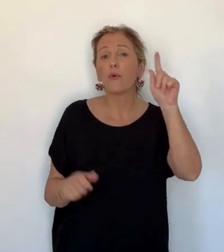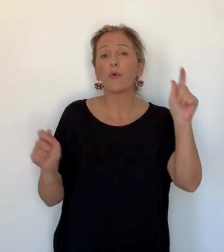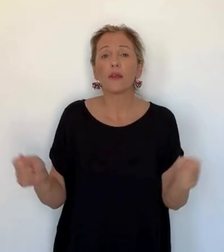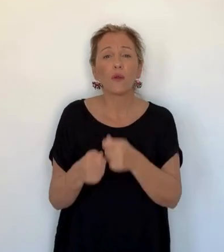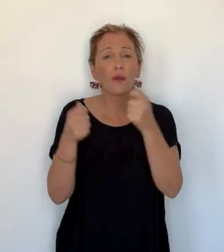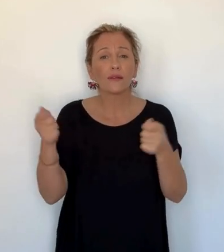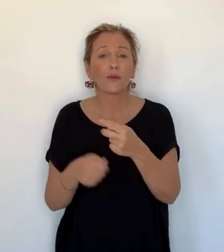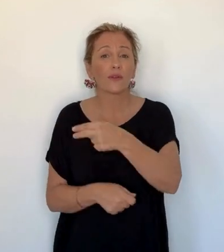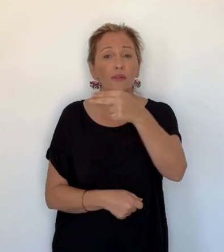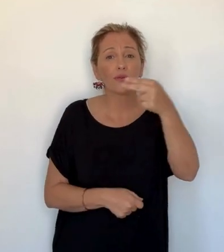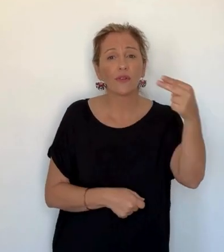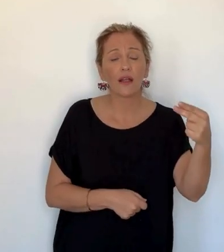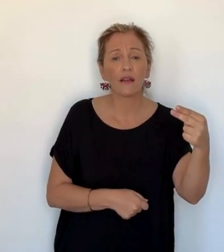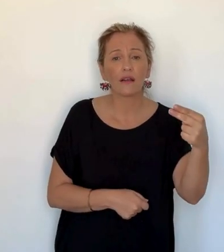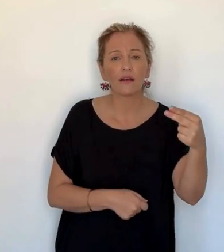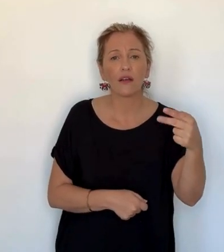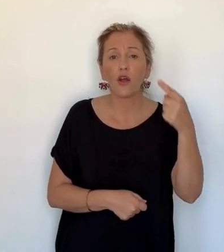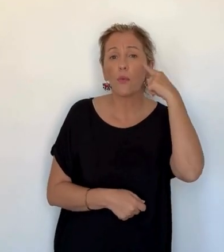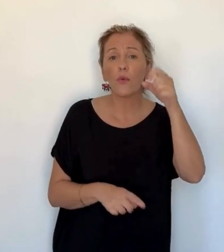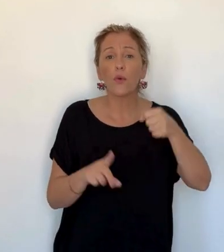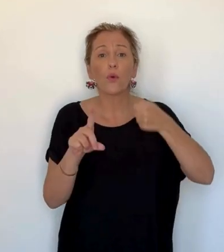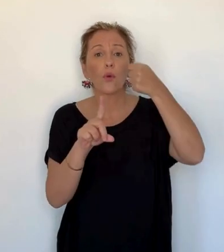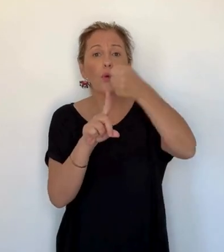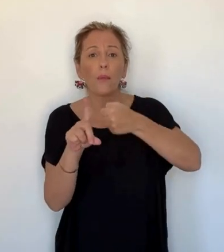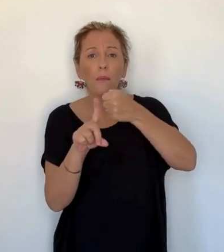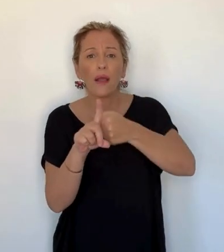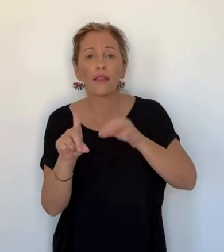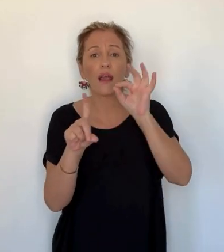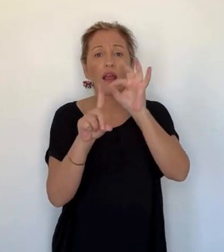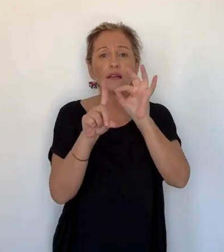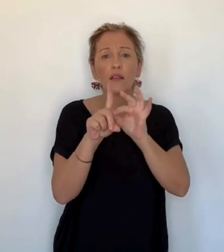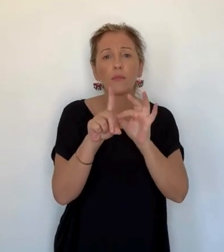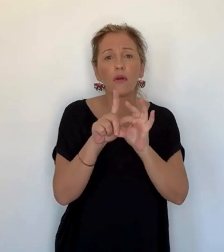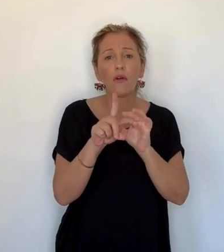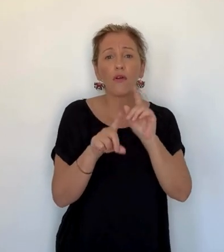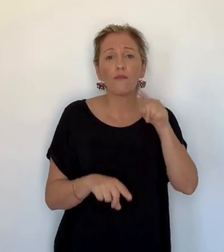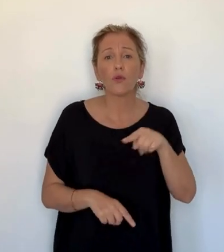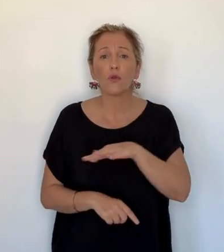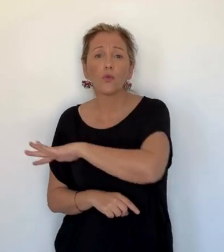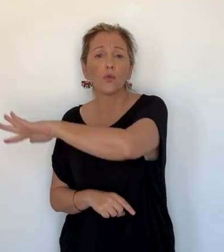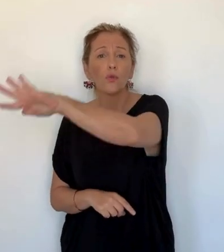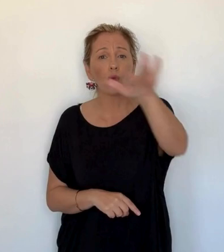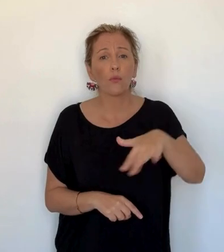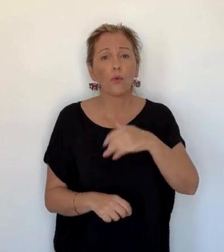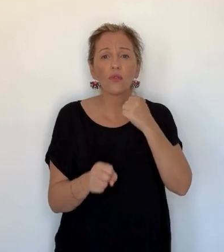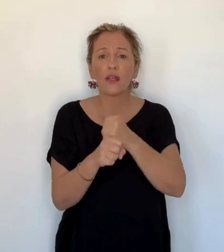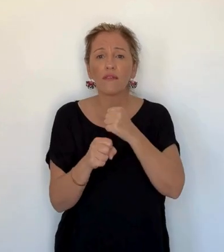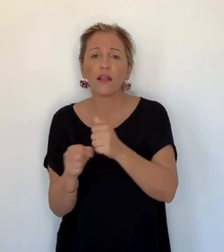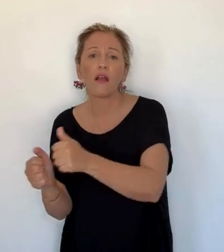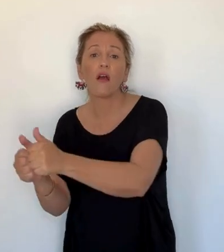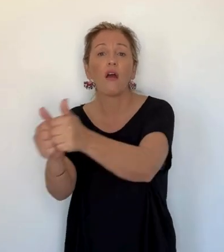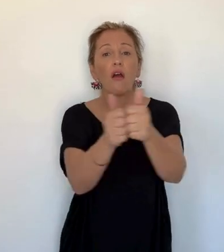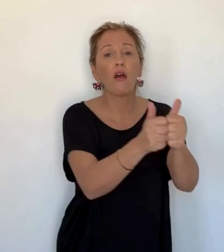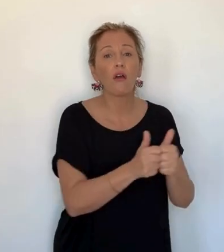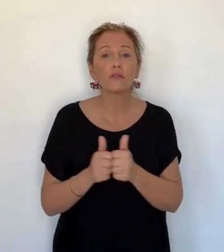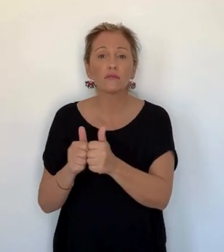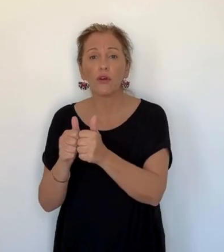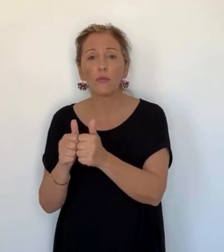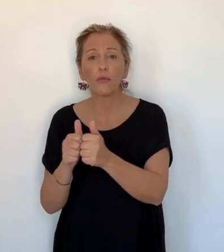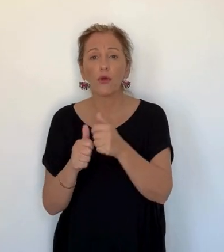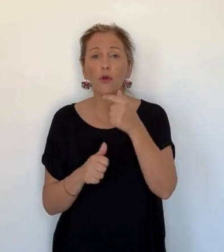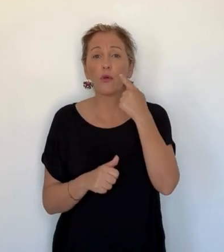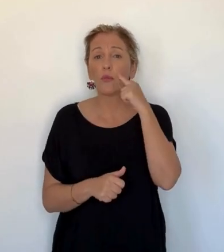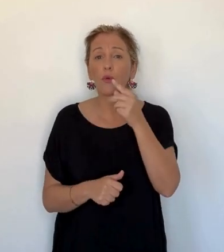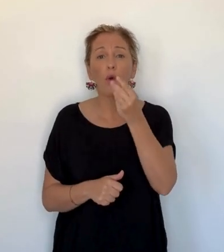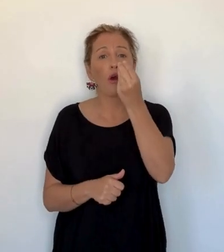séminaire, c'est qu'on rencontre beaucoup de monde, même qui ne font pas partie de l'éducation nationale. Ce qu'il faut savoir, pour combattre le harcèlement, il faut qu'il y ait